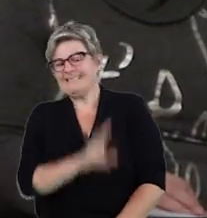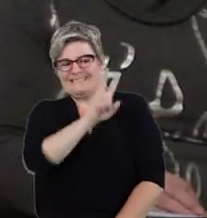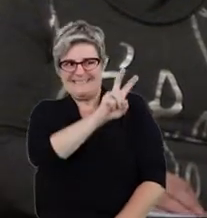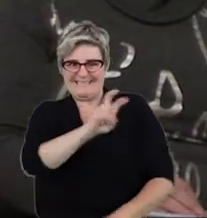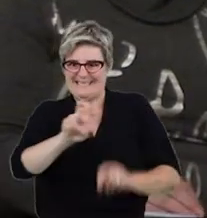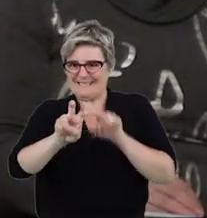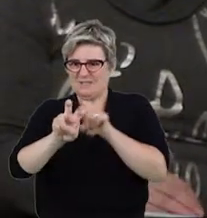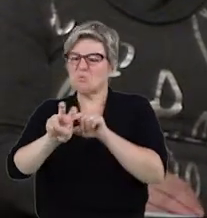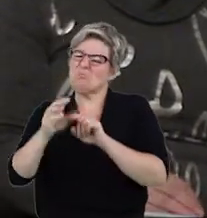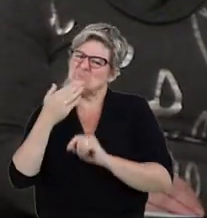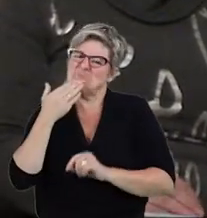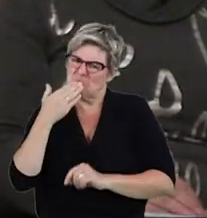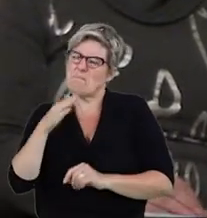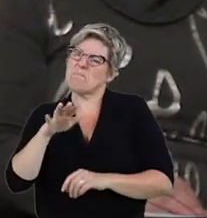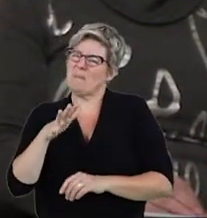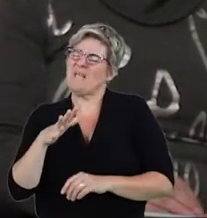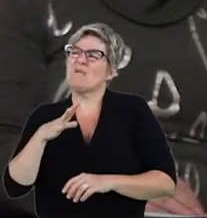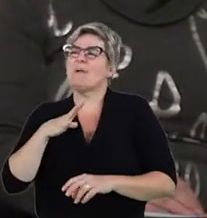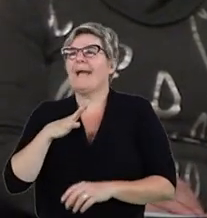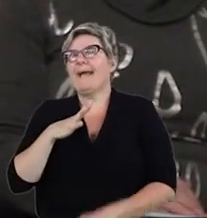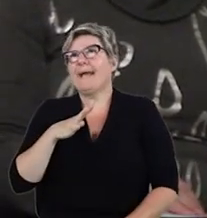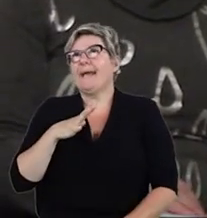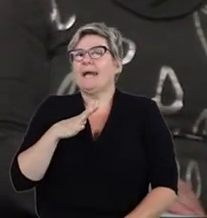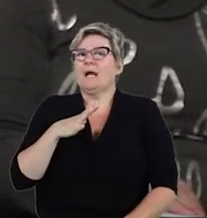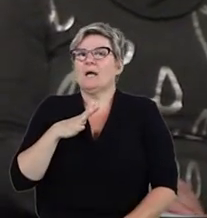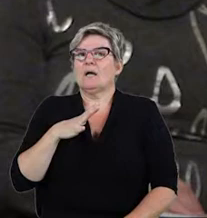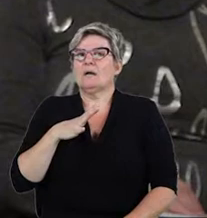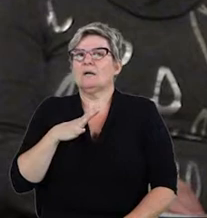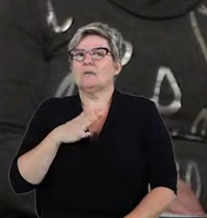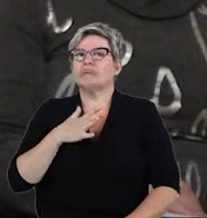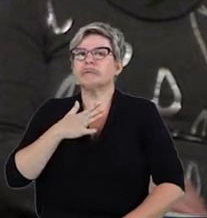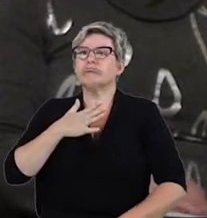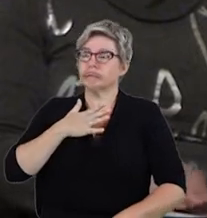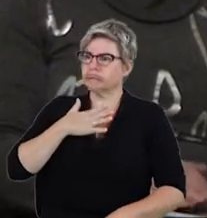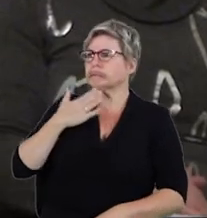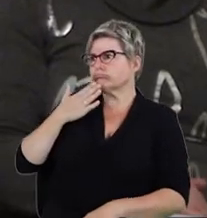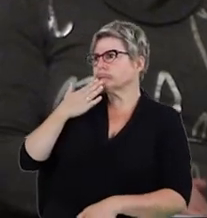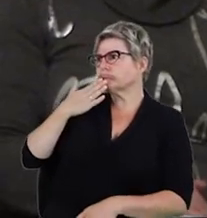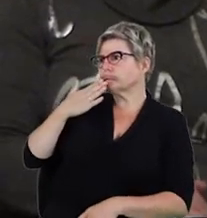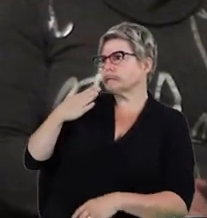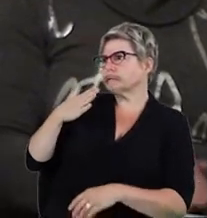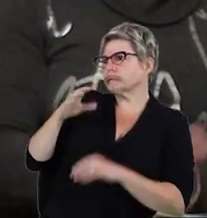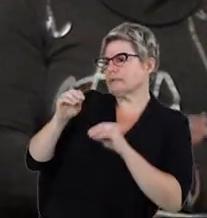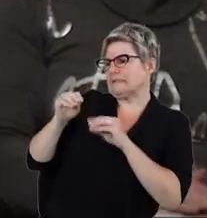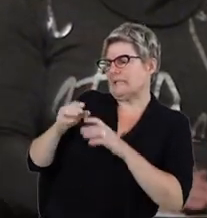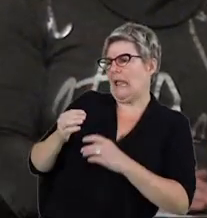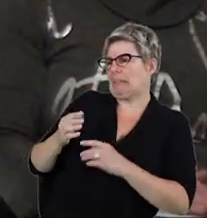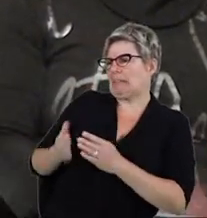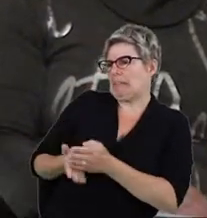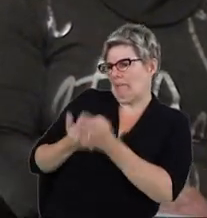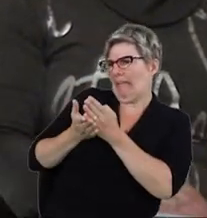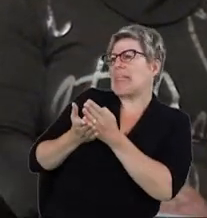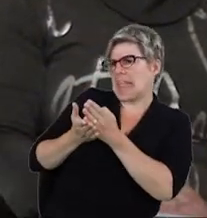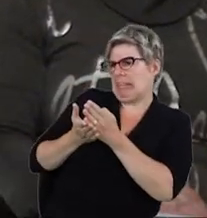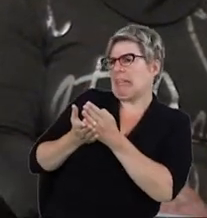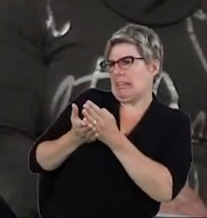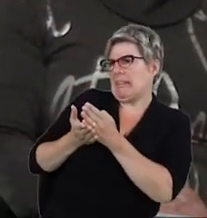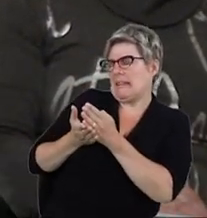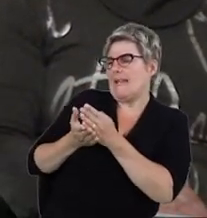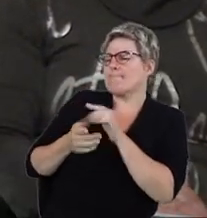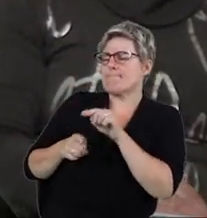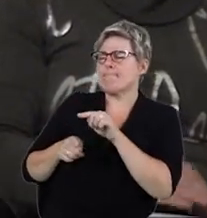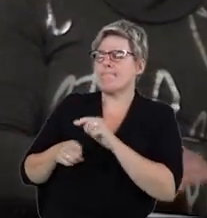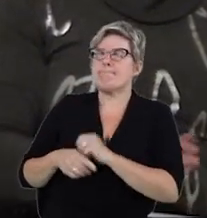La transition s'est quand même fait assez bien. Mais J'avais une aide enseignante. oui, il y avait une aide enseignante qui